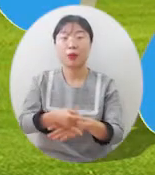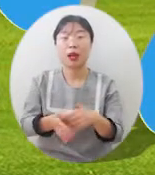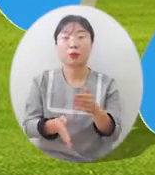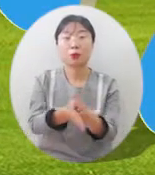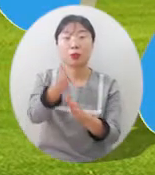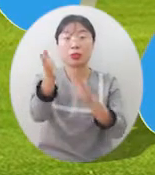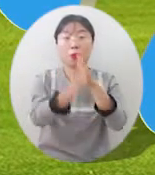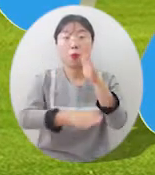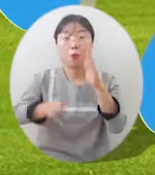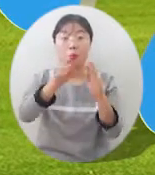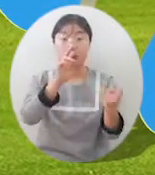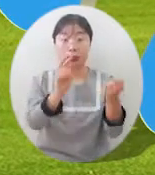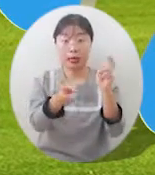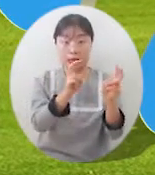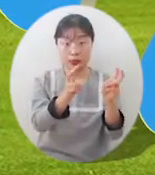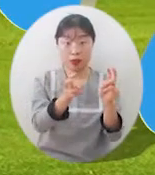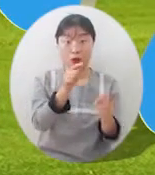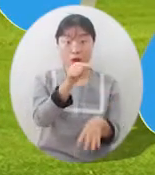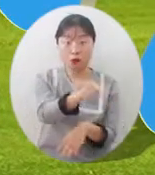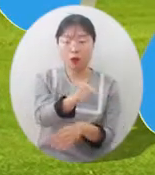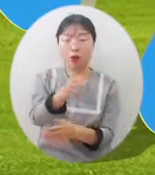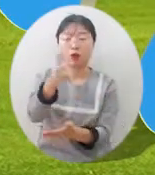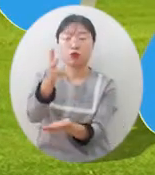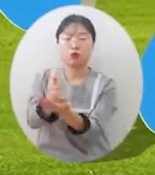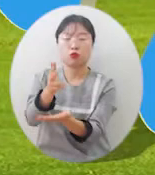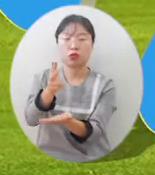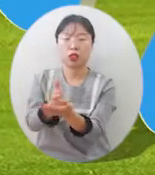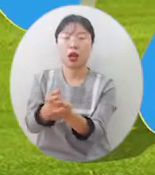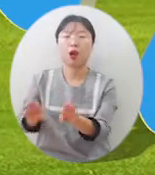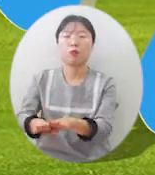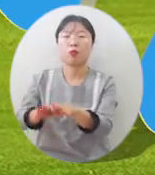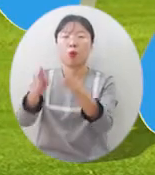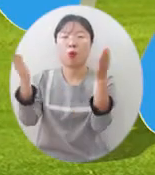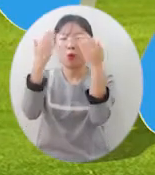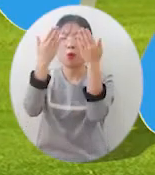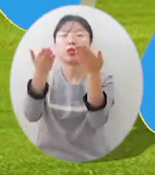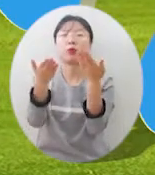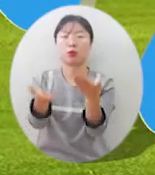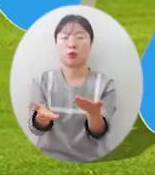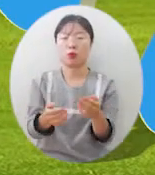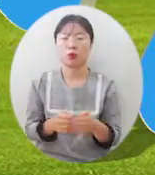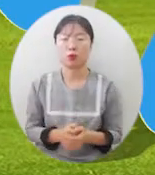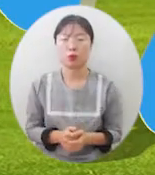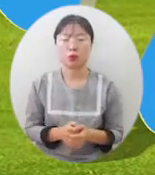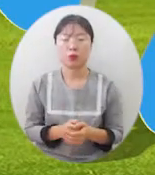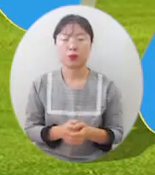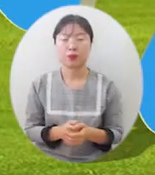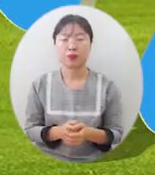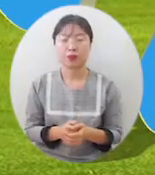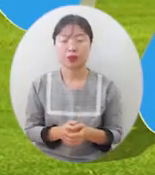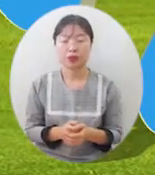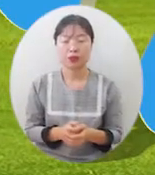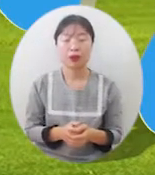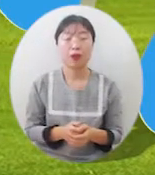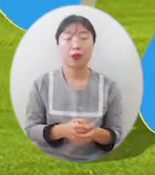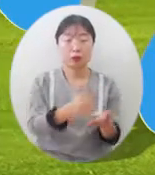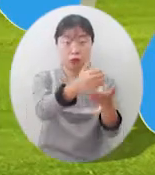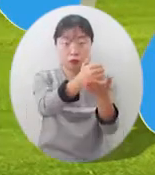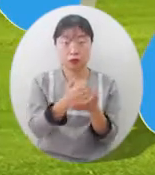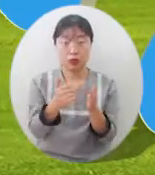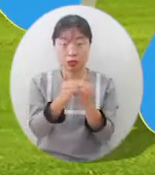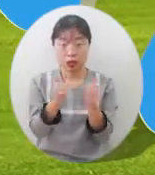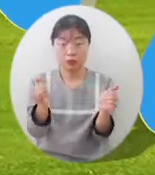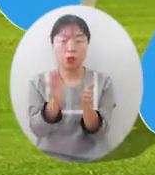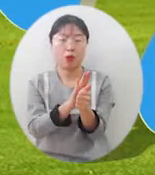의왕도시공사가 추석 명절 연휴 기간인 9월 30일부터 10월 4일까지 5일 동안 고향을 찾는 시민들의 불편을